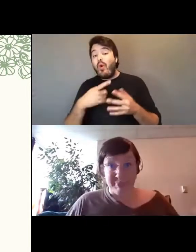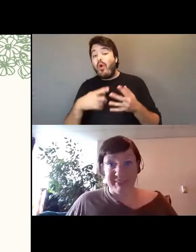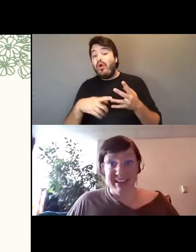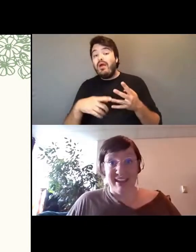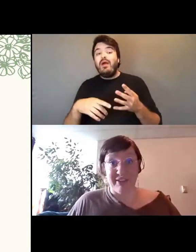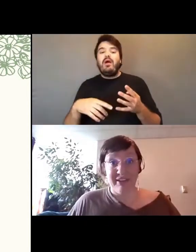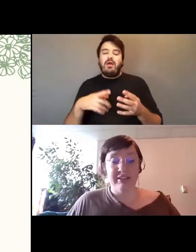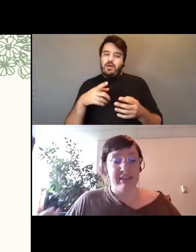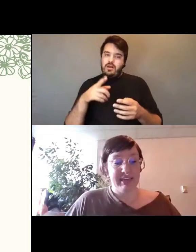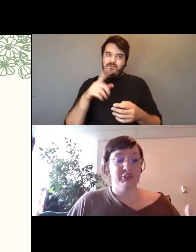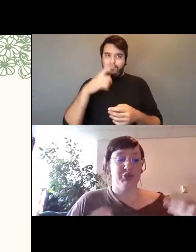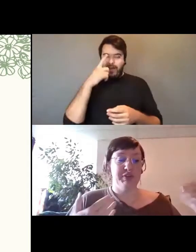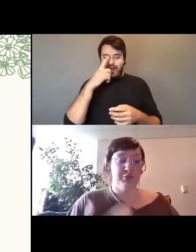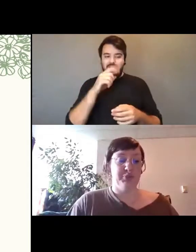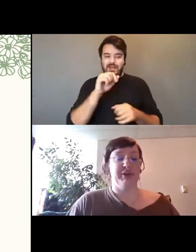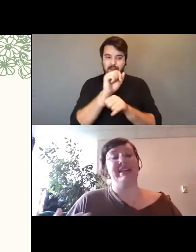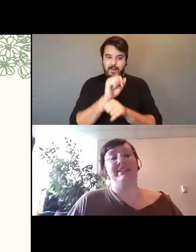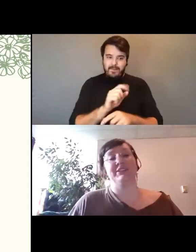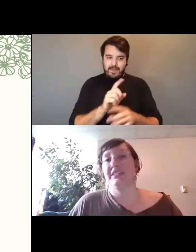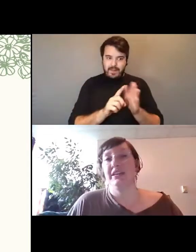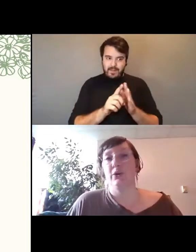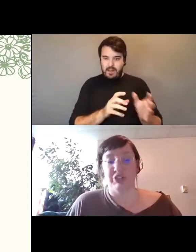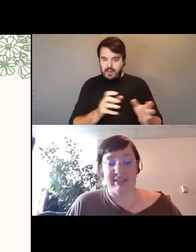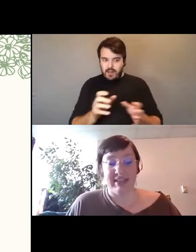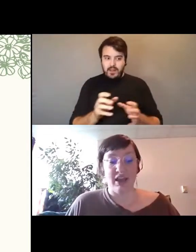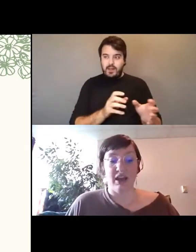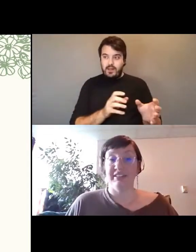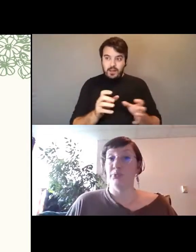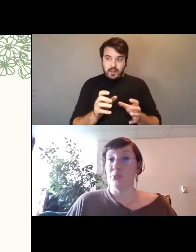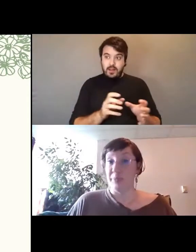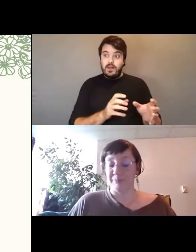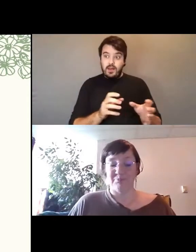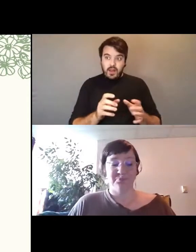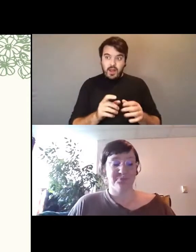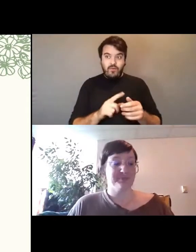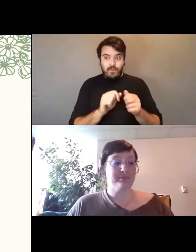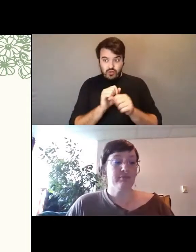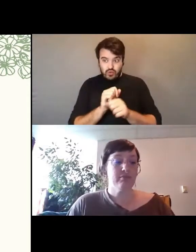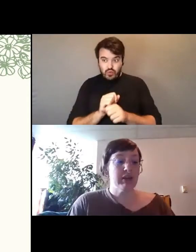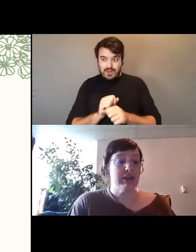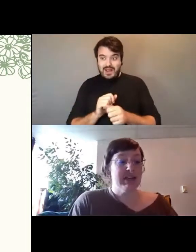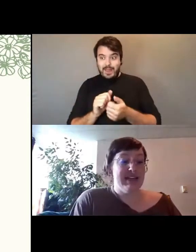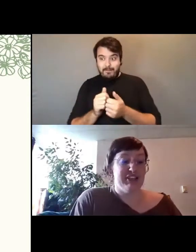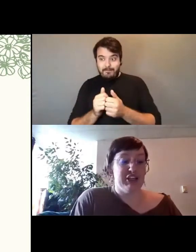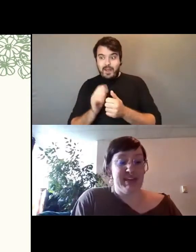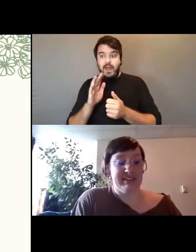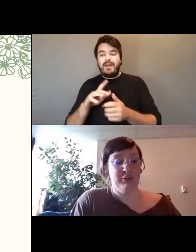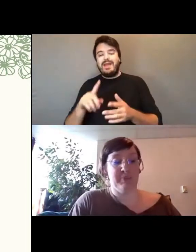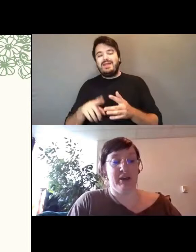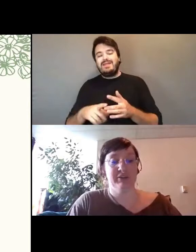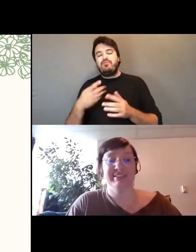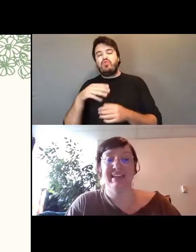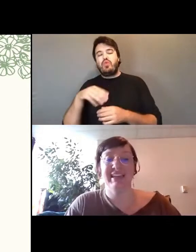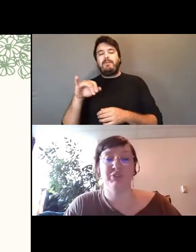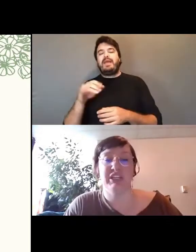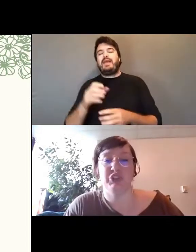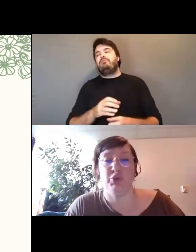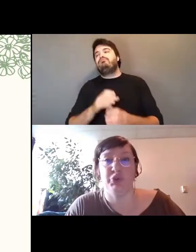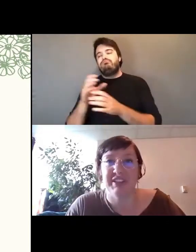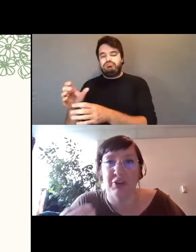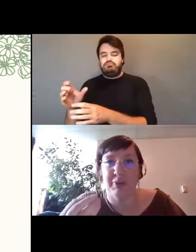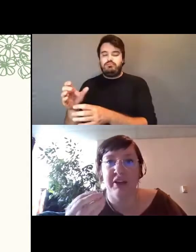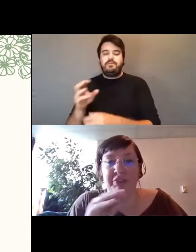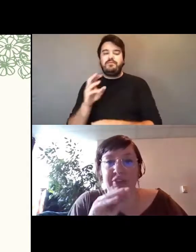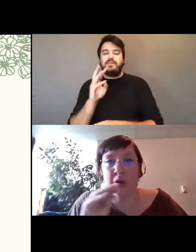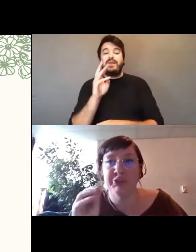à l'acclimater avant et ensuite, vous pourrez la sortir au jardin en début mai. La germination va prendre 5 ou 7 jours.